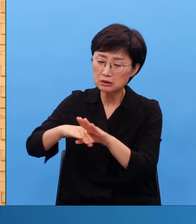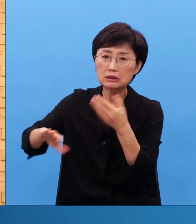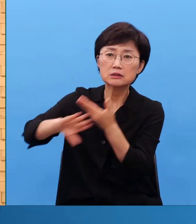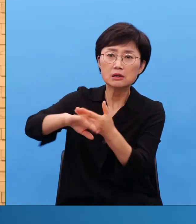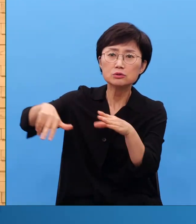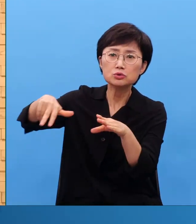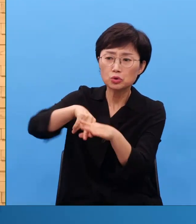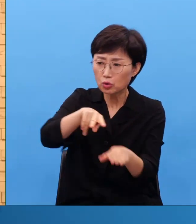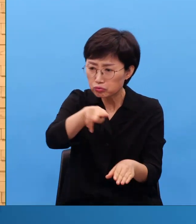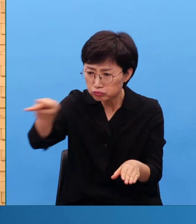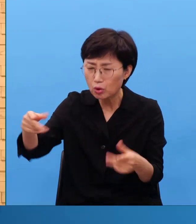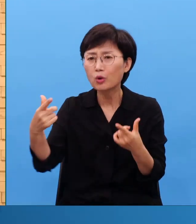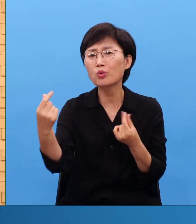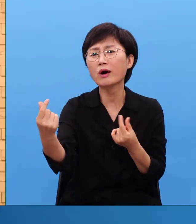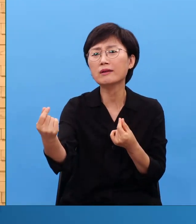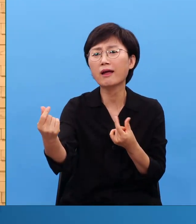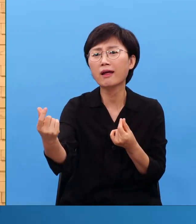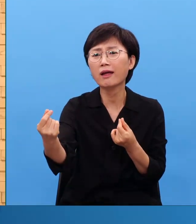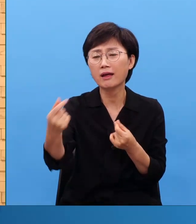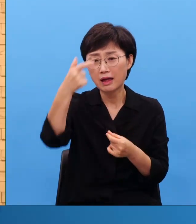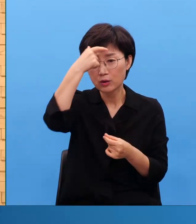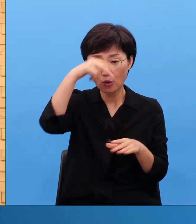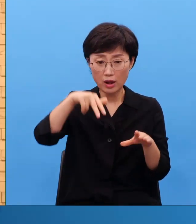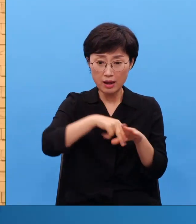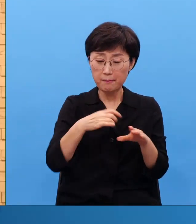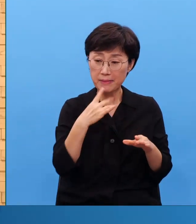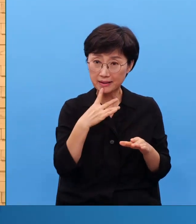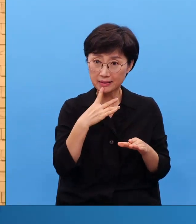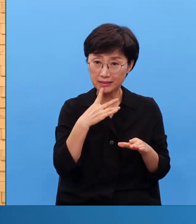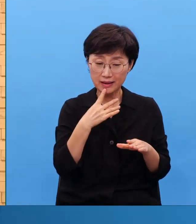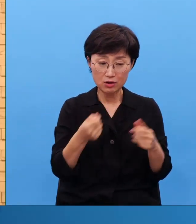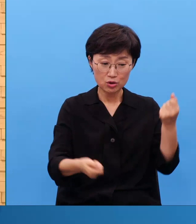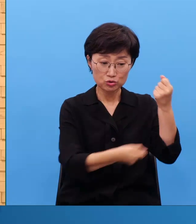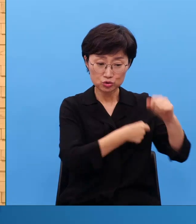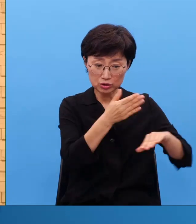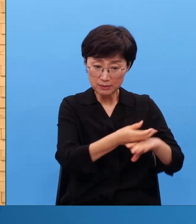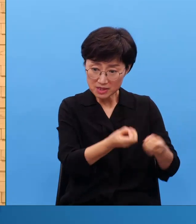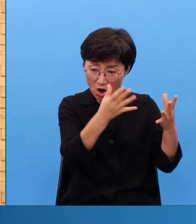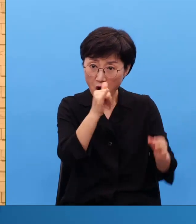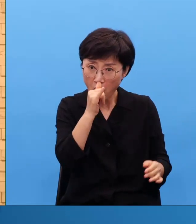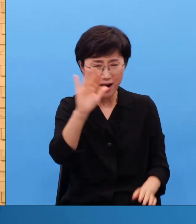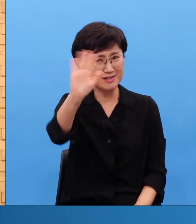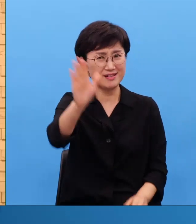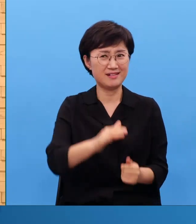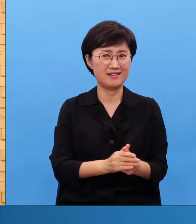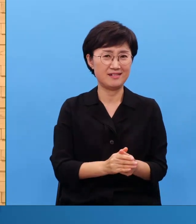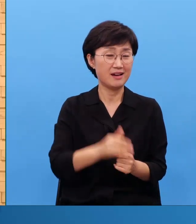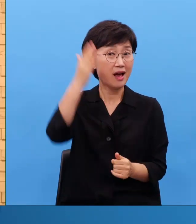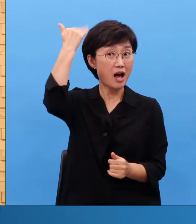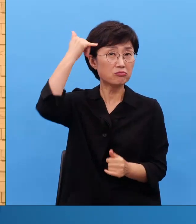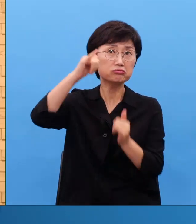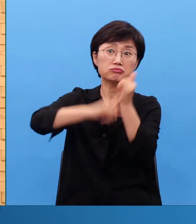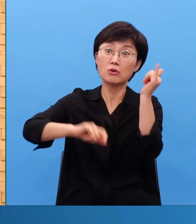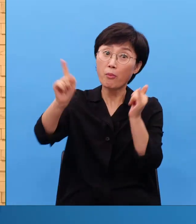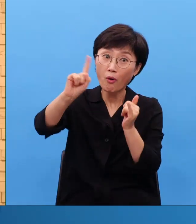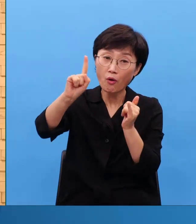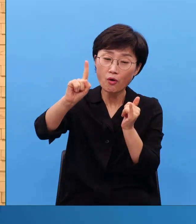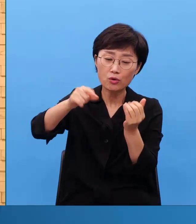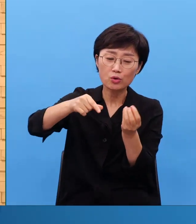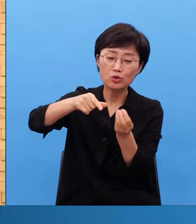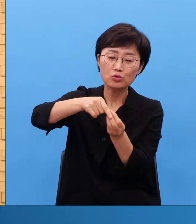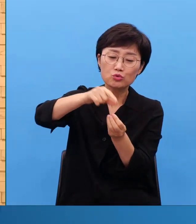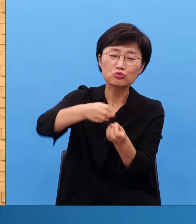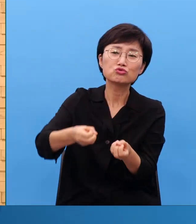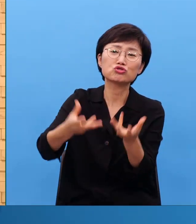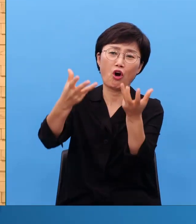religions do the same thing as well. 굳이 기독교만 하는 게 아니에요. And it's not just something that the Christians do. 우리도 추석 명절 지키잖아요. We all keep our Thanksgiving